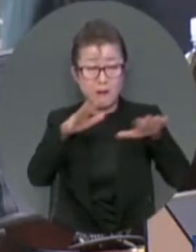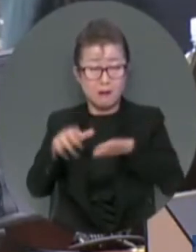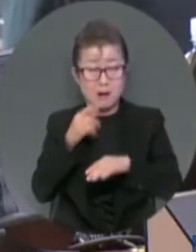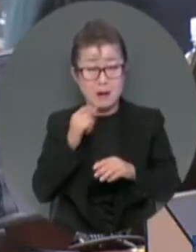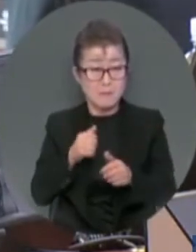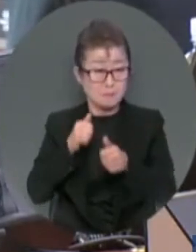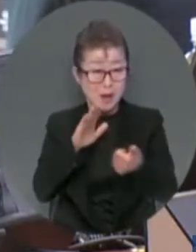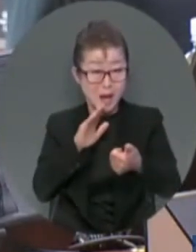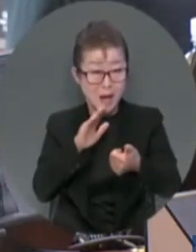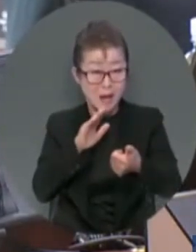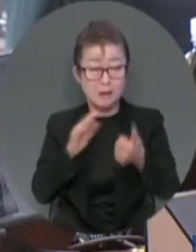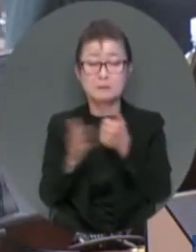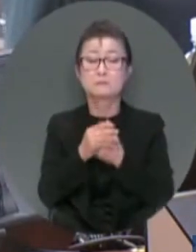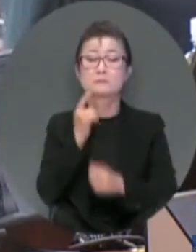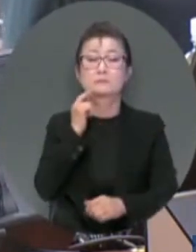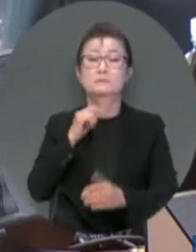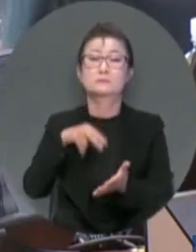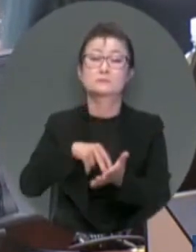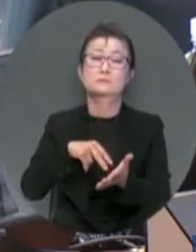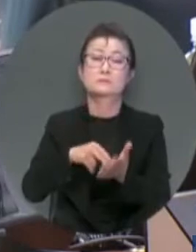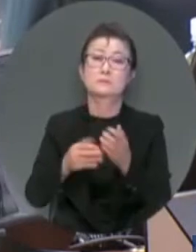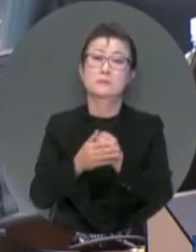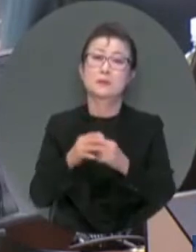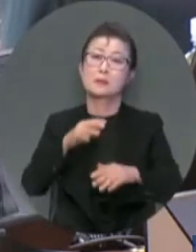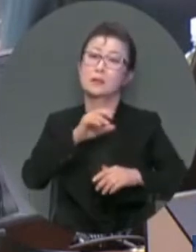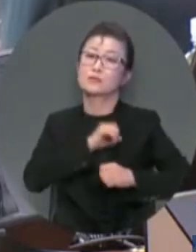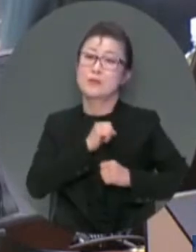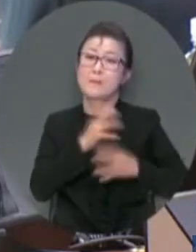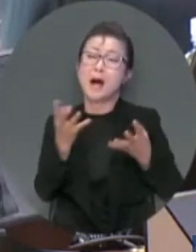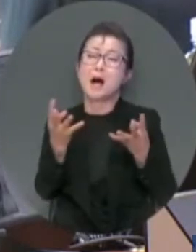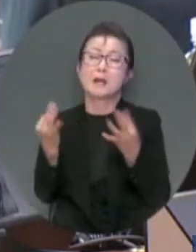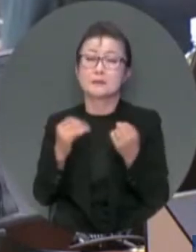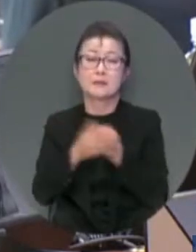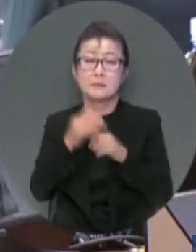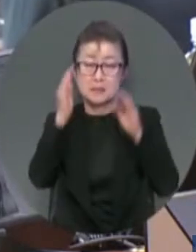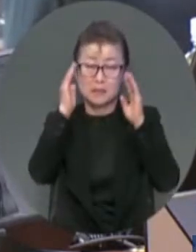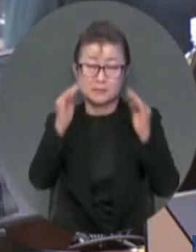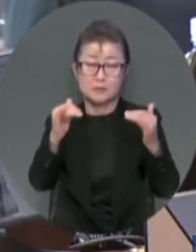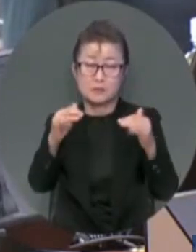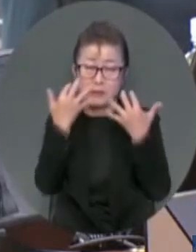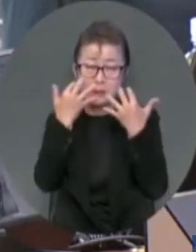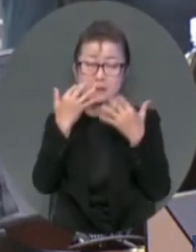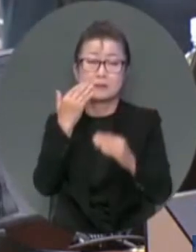군대를 보낸 가족들 집중하고 있습니다. 우리 군대가 정말 나아질까?